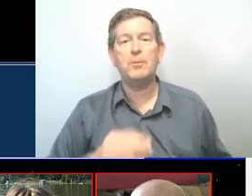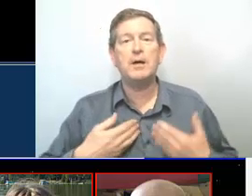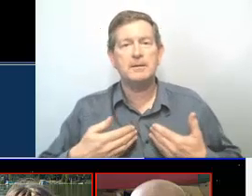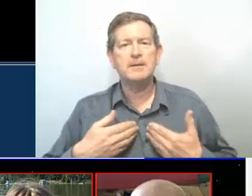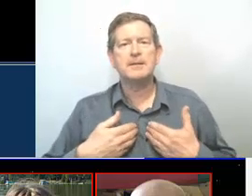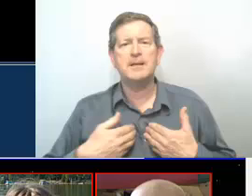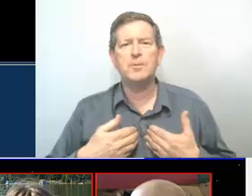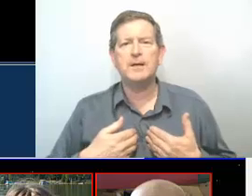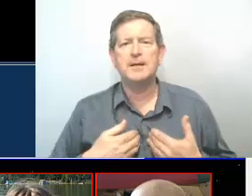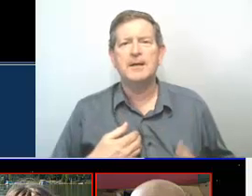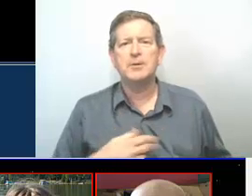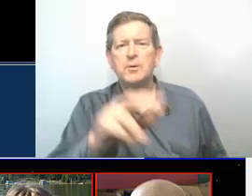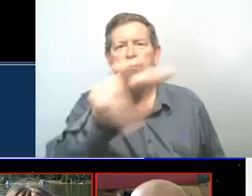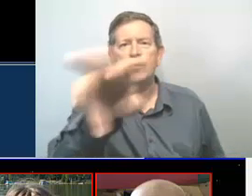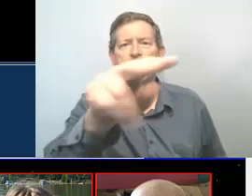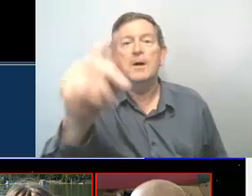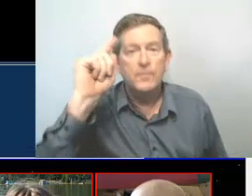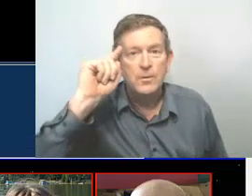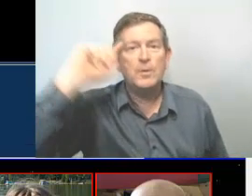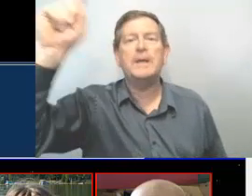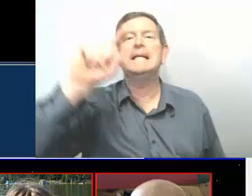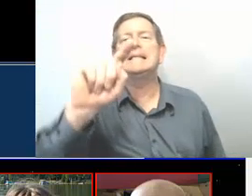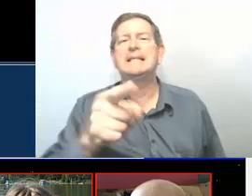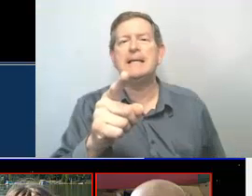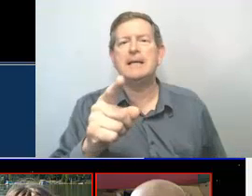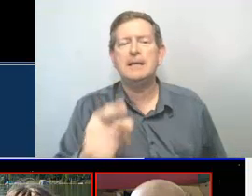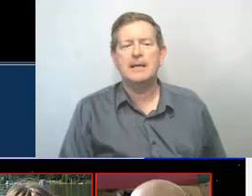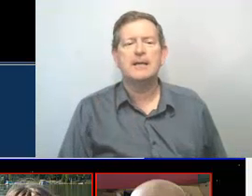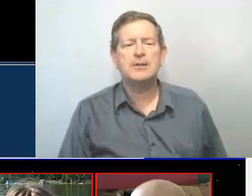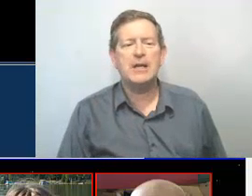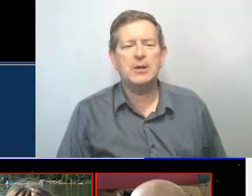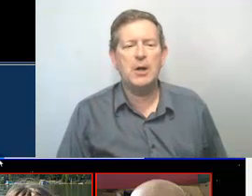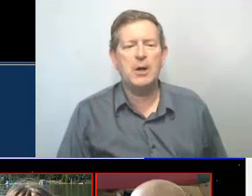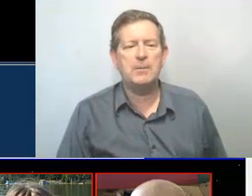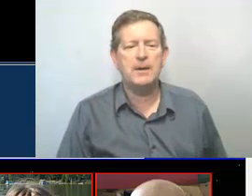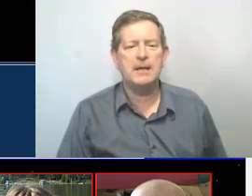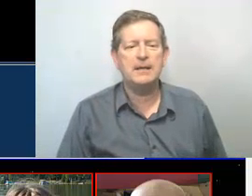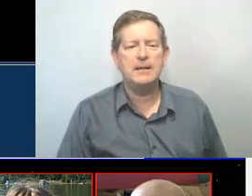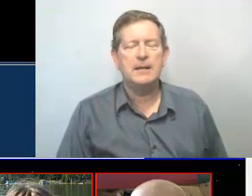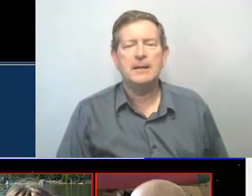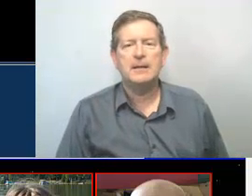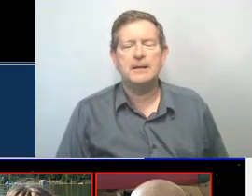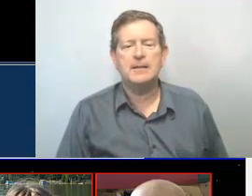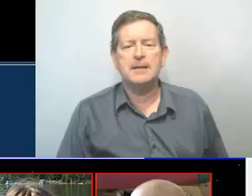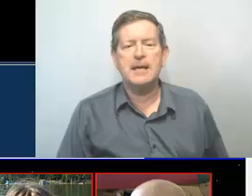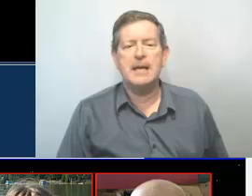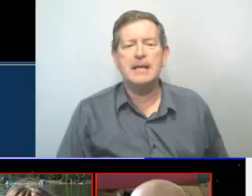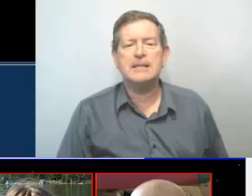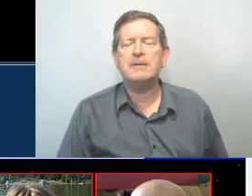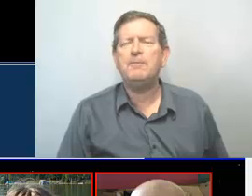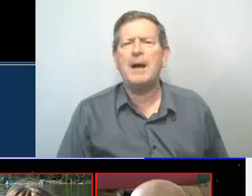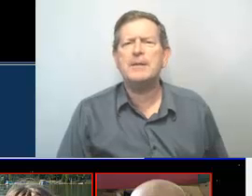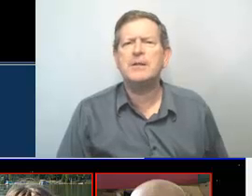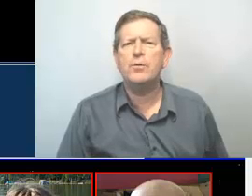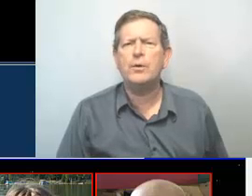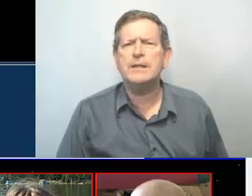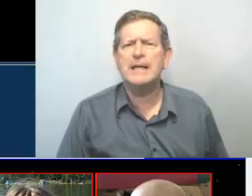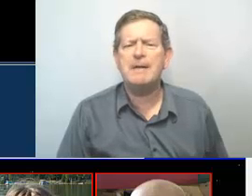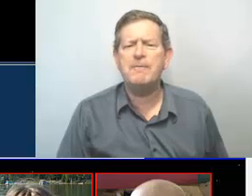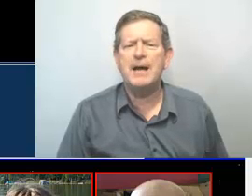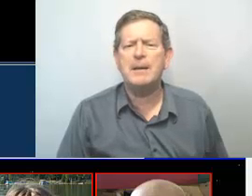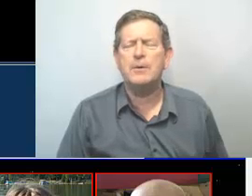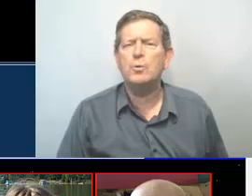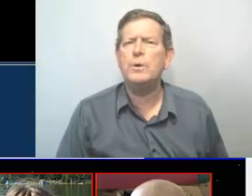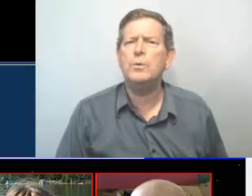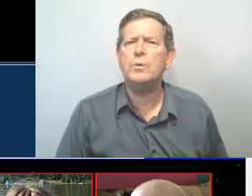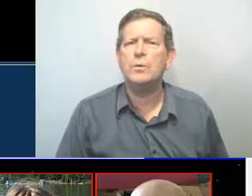connaissez, hein, c'est moi. C'est moi. Donc vous connaissez cet homme, hein? Et cette femme, est-ce que vous